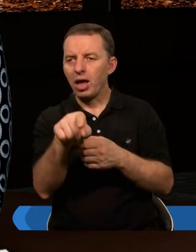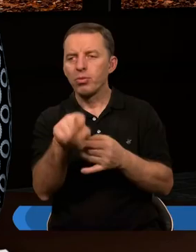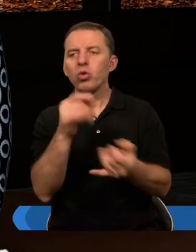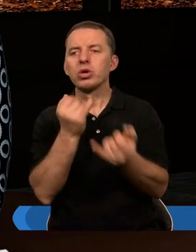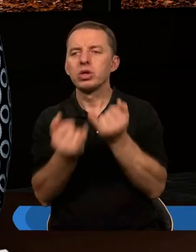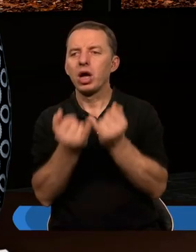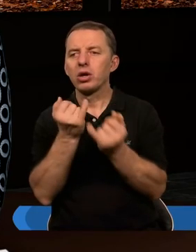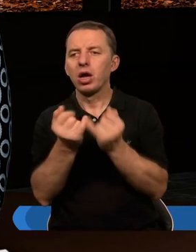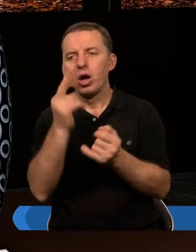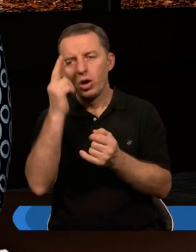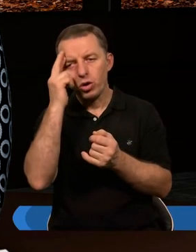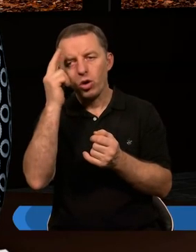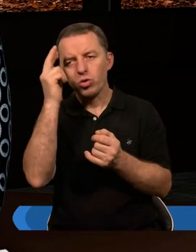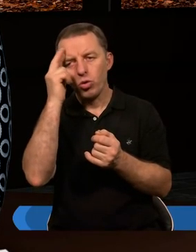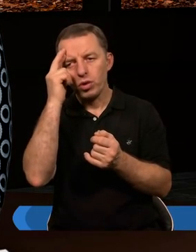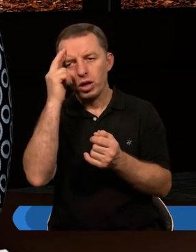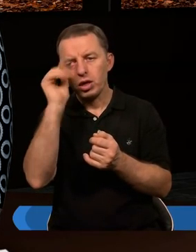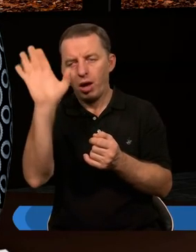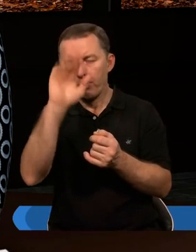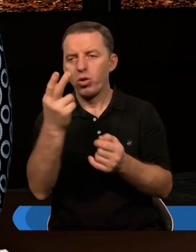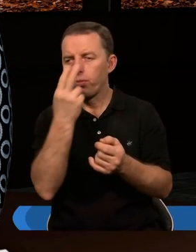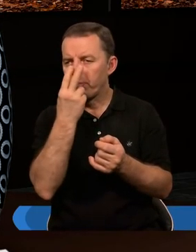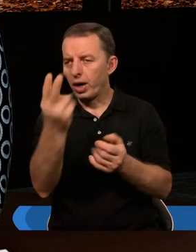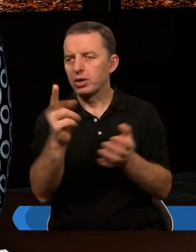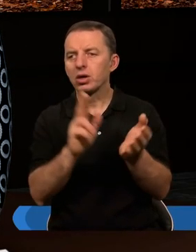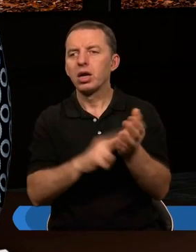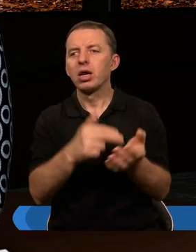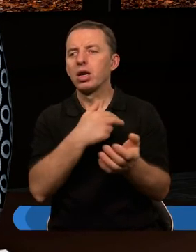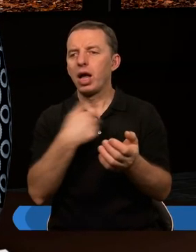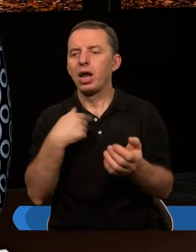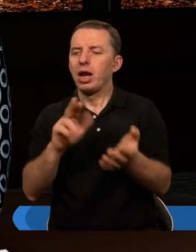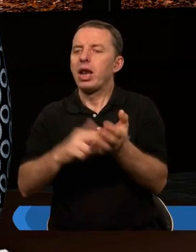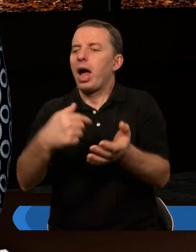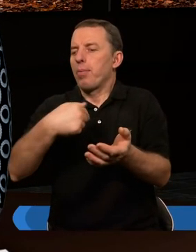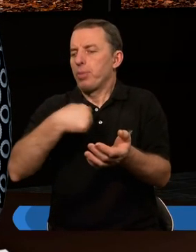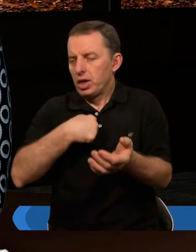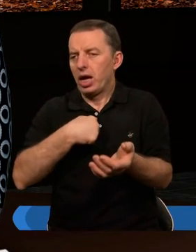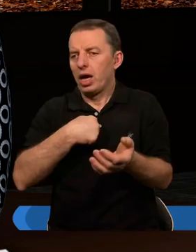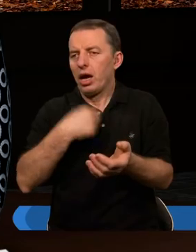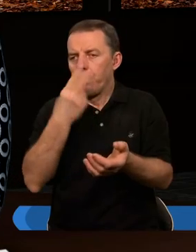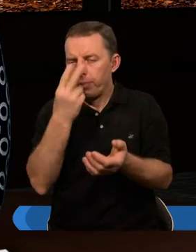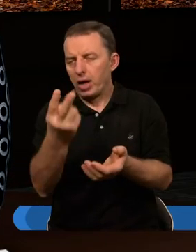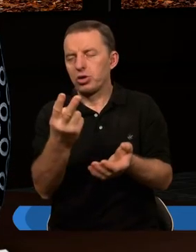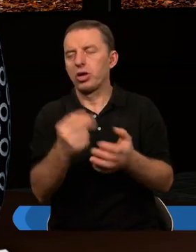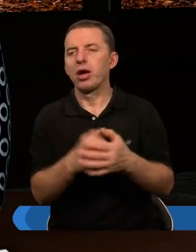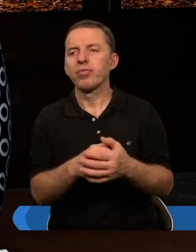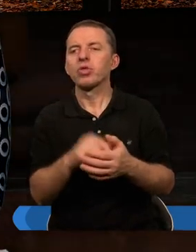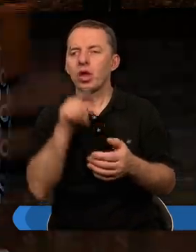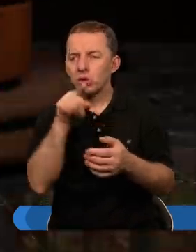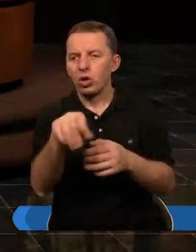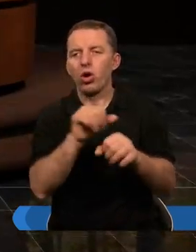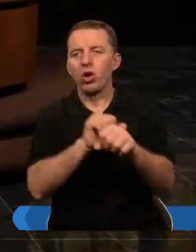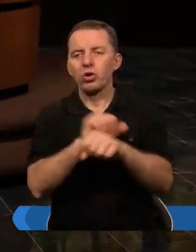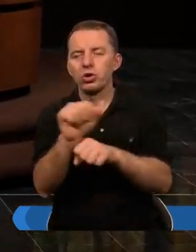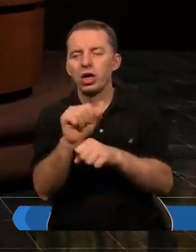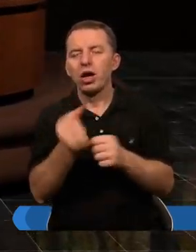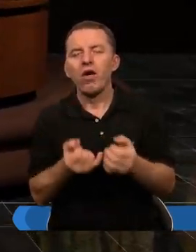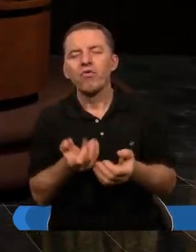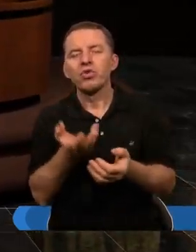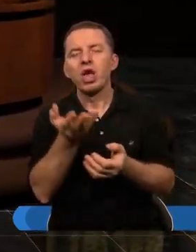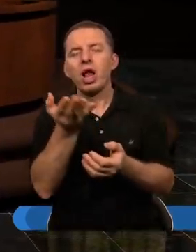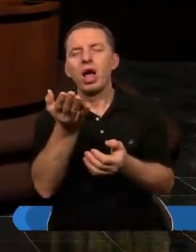jeżeli rozumiemy, jak Bóg patrzy na nas, na mnie, jak Bóg patrzy. I to jest o